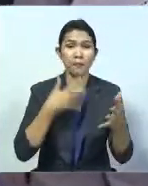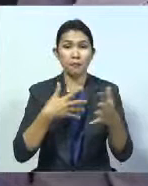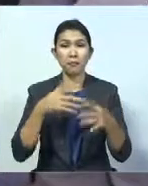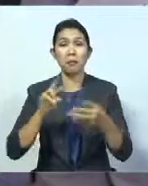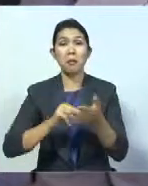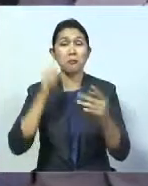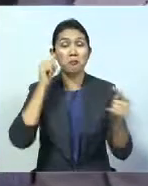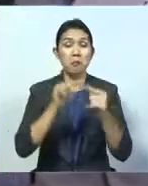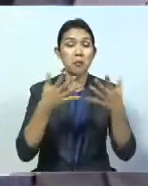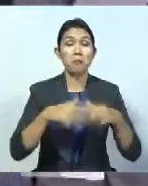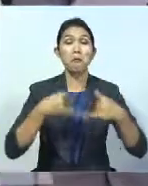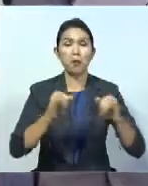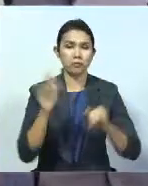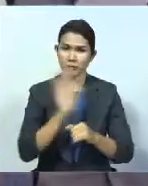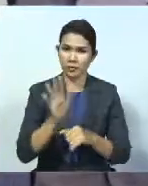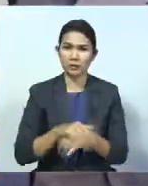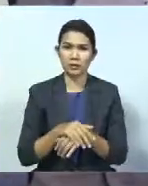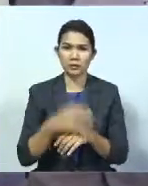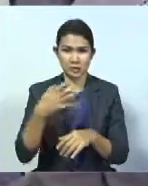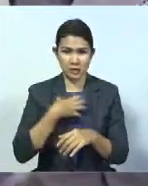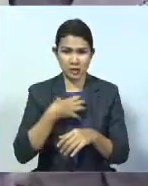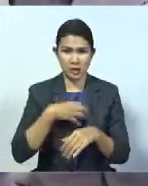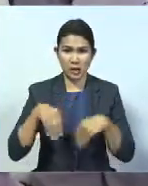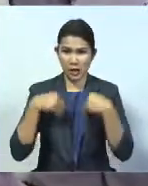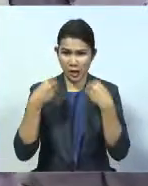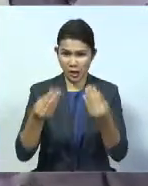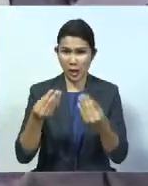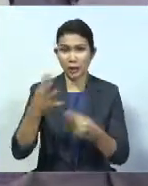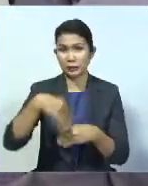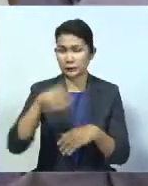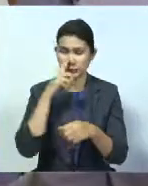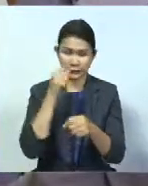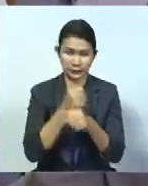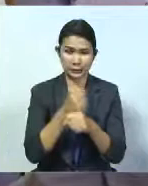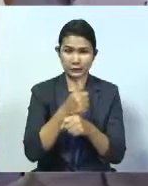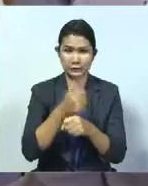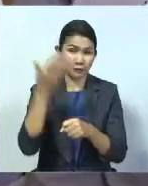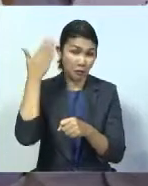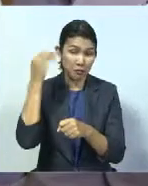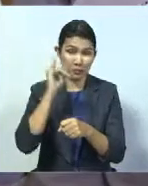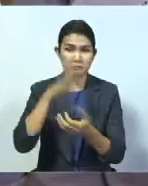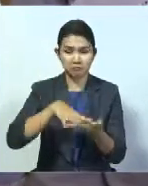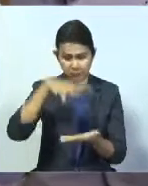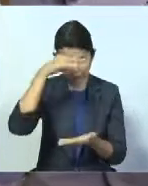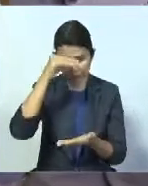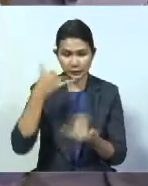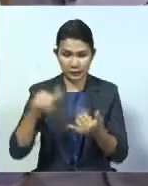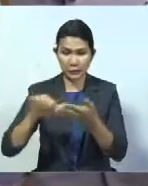ยก็ไม่อยากให้ทำสิ่งต่างๆแล้วเป็นบทเรียน